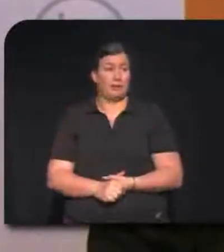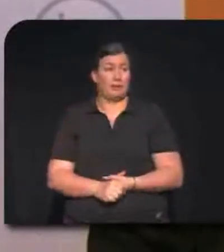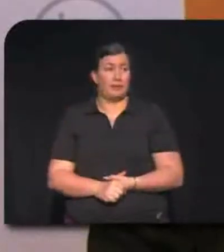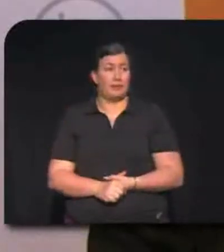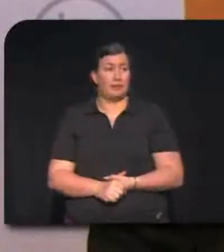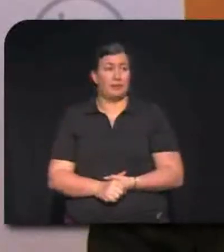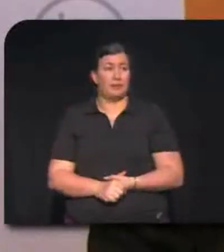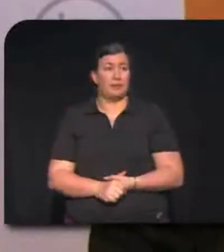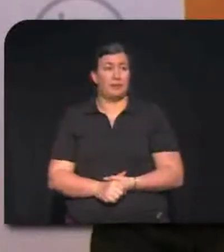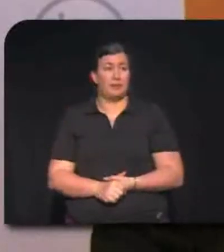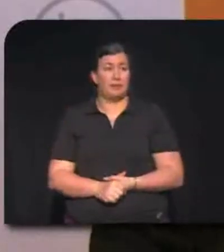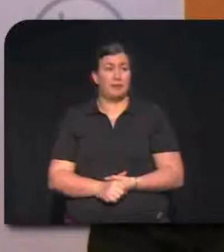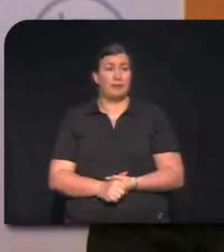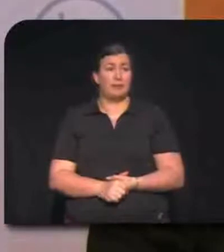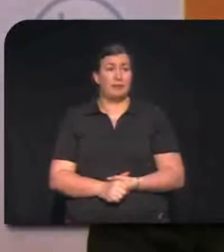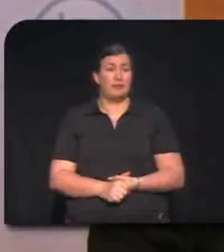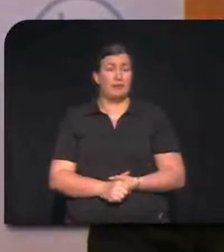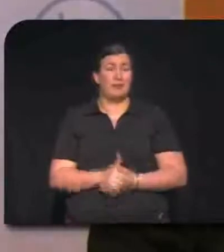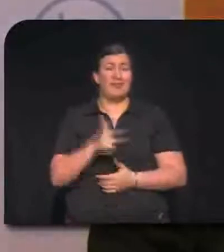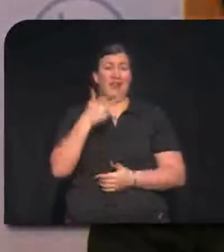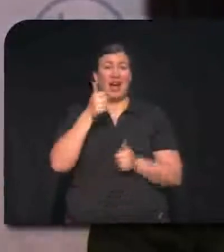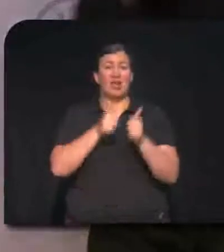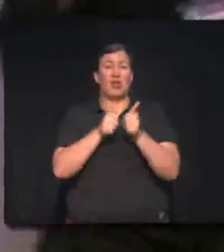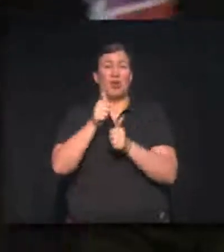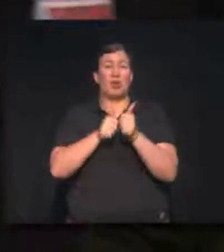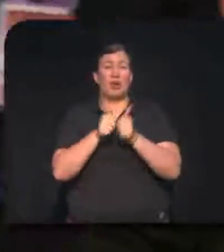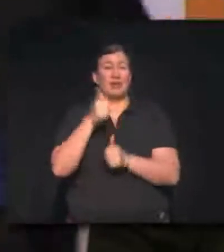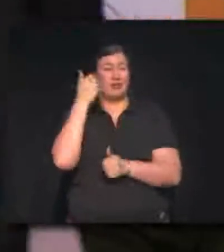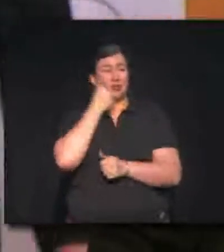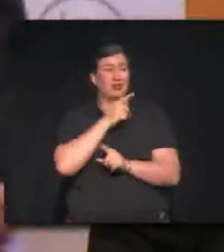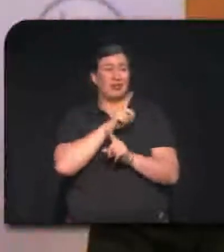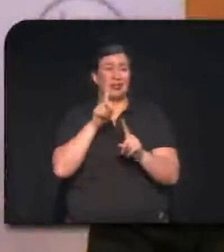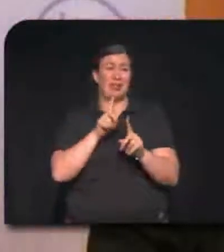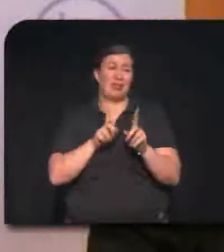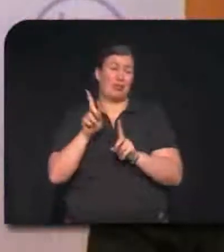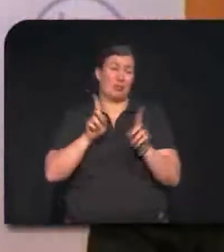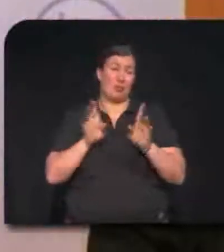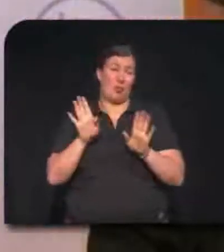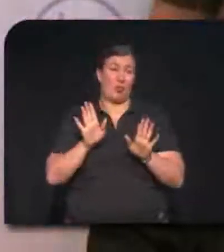nein das sind drei konkurrierende wir kommen jetzt noch nicht zur Abstimmung